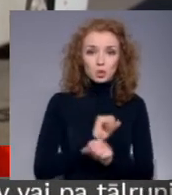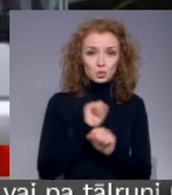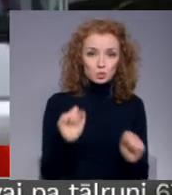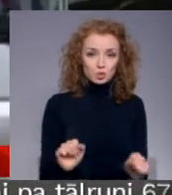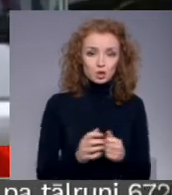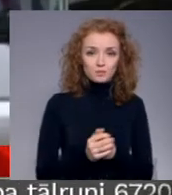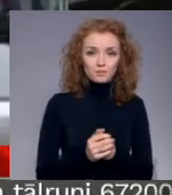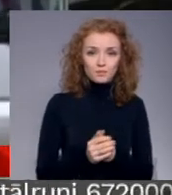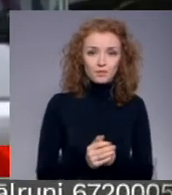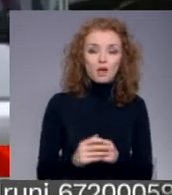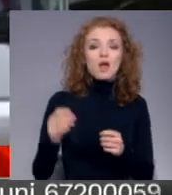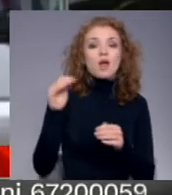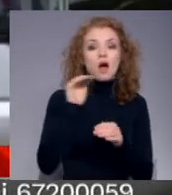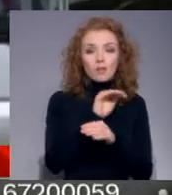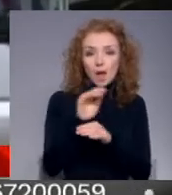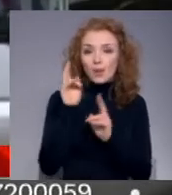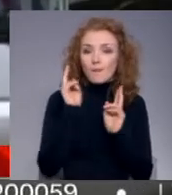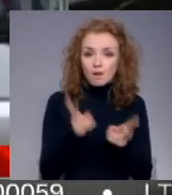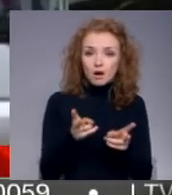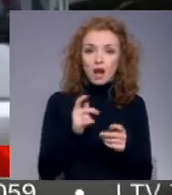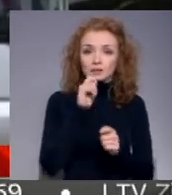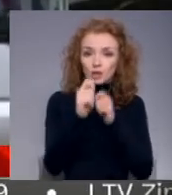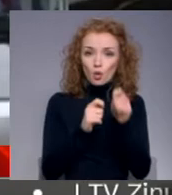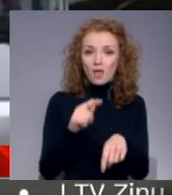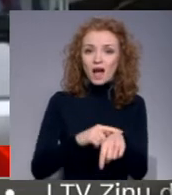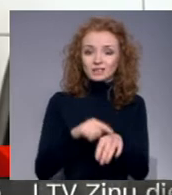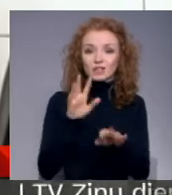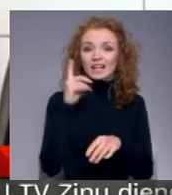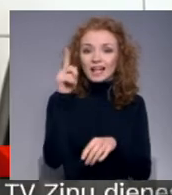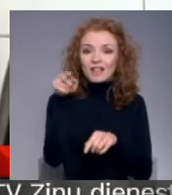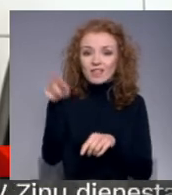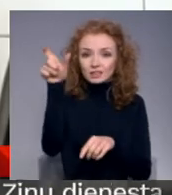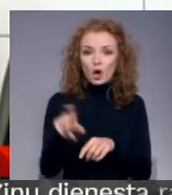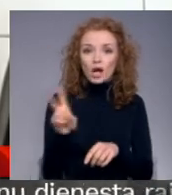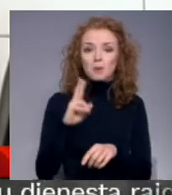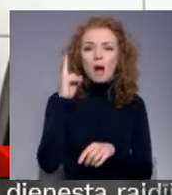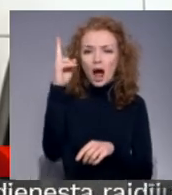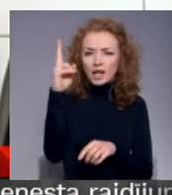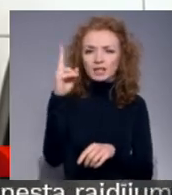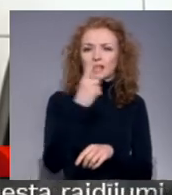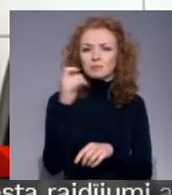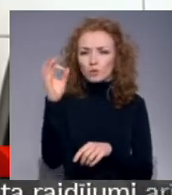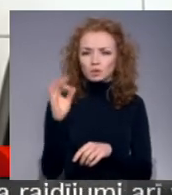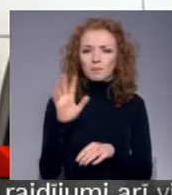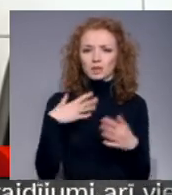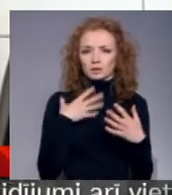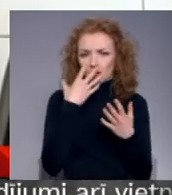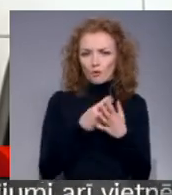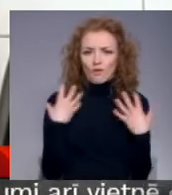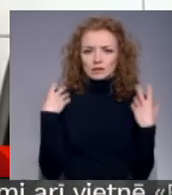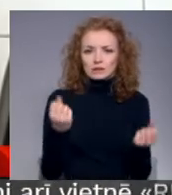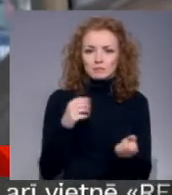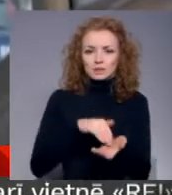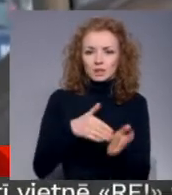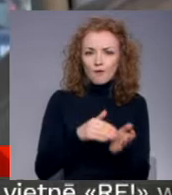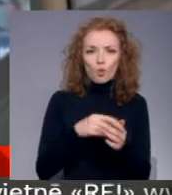jā. Vēlreiz jāuzsver, ka asinis var ziedot tikai tie cilvēki, kuri ir pilnīgi pārliecināti par savu veselības stāvokli. Pēdējo 14